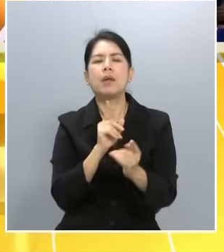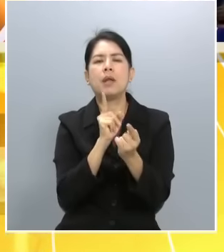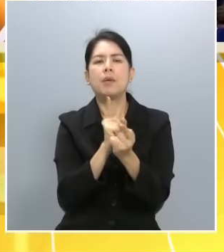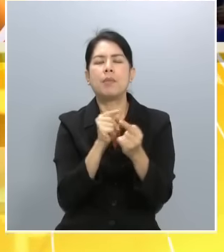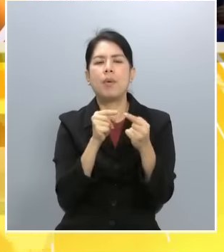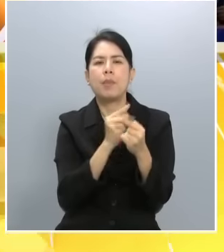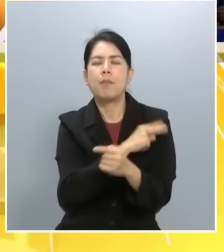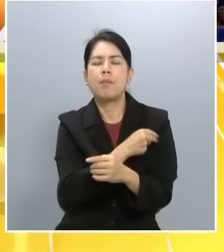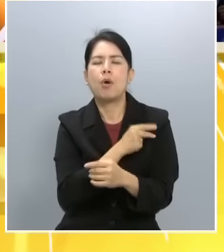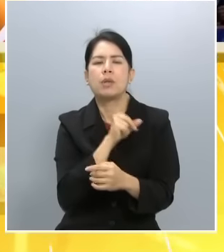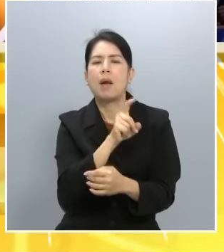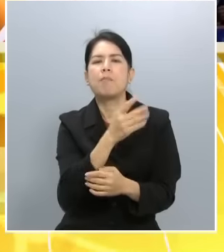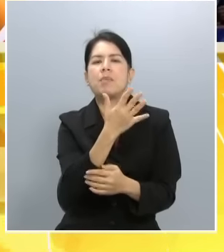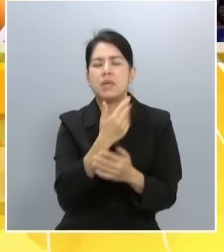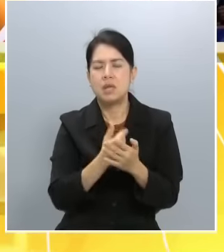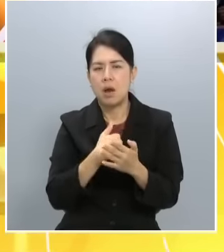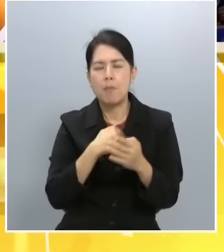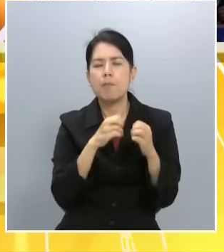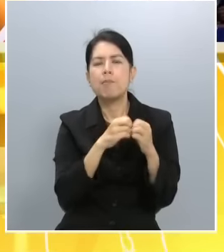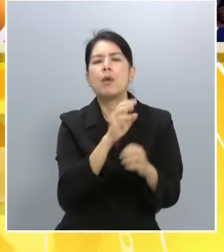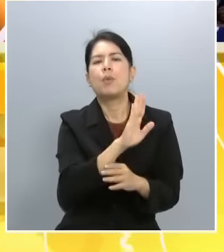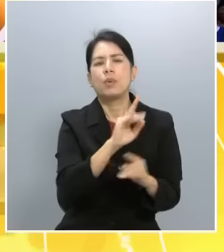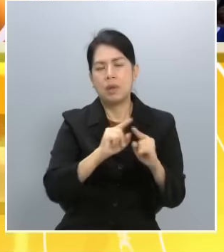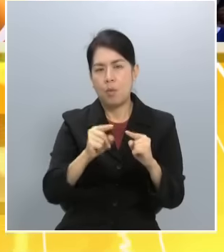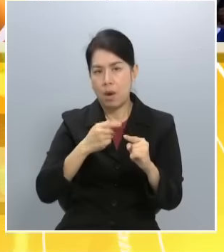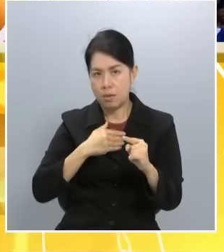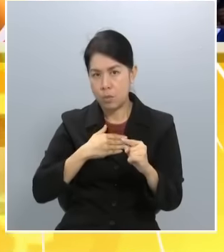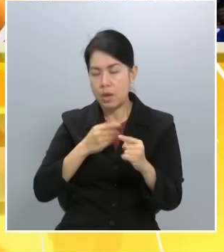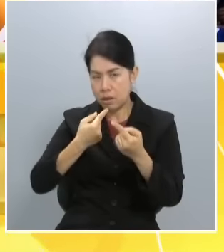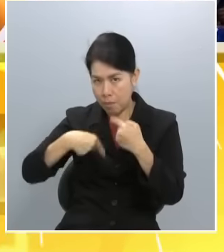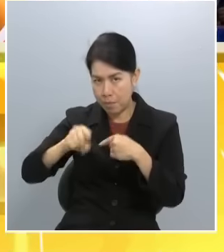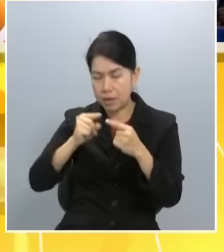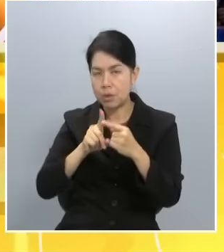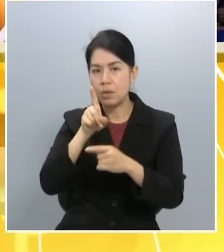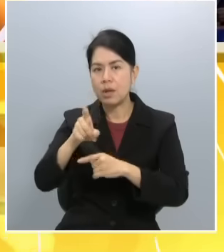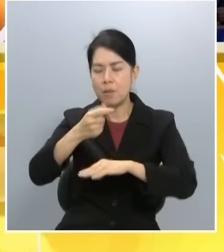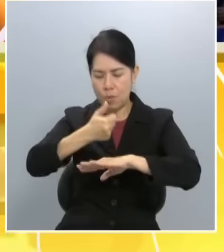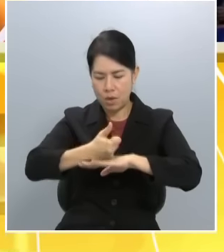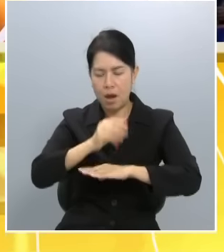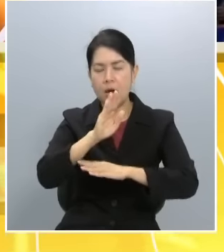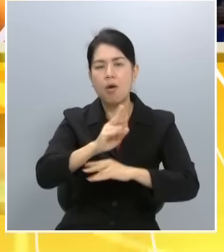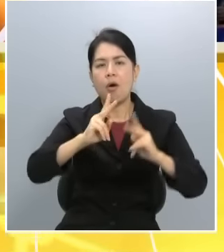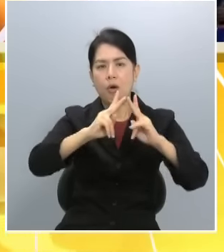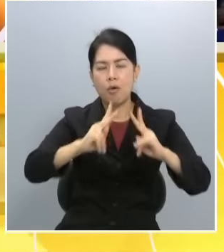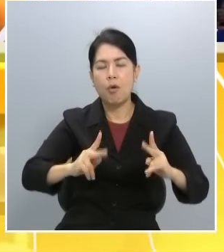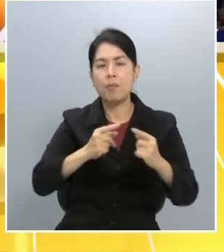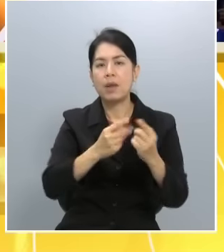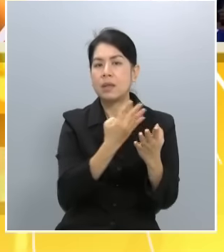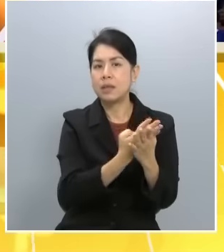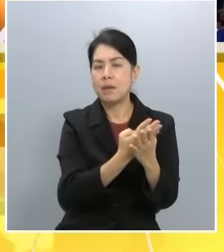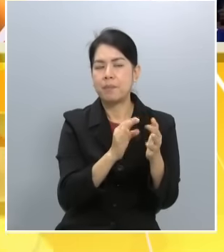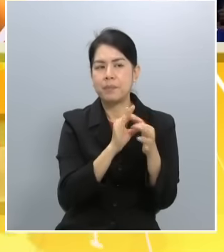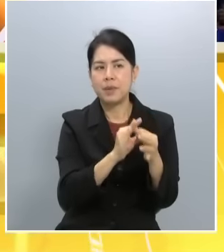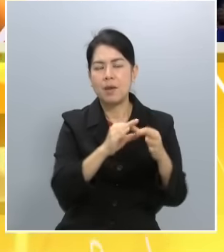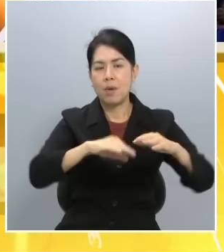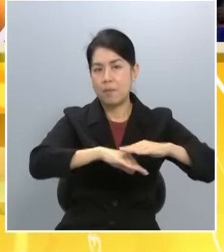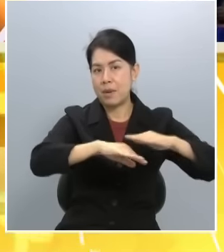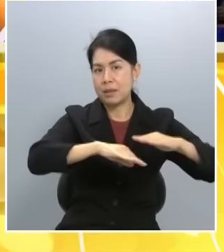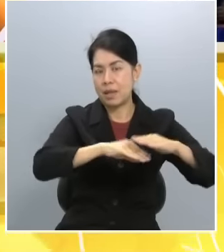จากนี้จะต้องกลับไปถามที่มีกรมราชทัณฑ์ว่าเอกสารที่กรรมการตำรวจขอไปเกี่ยวกับข้อมูล